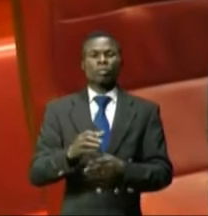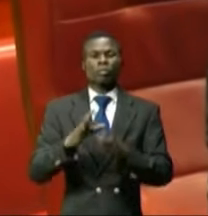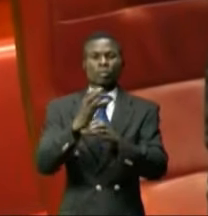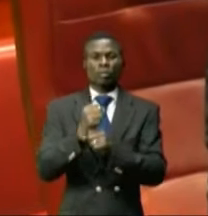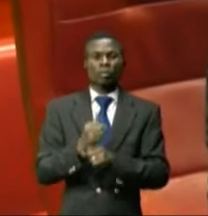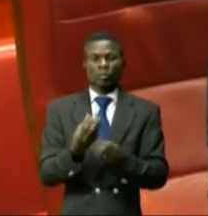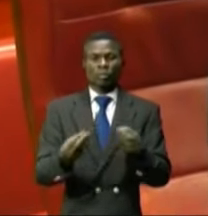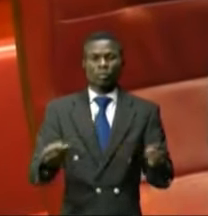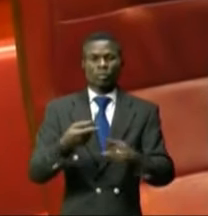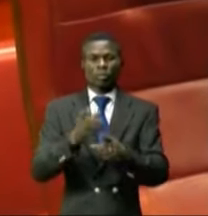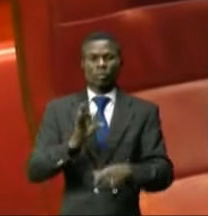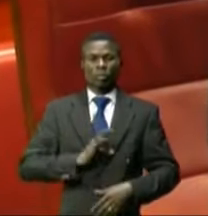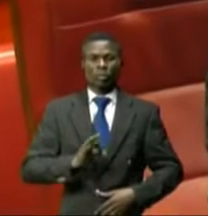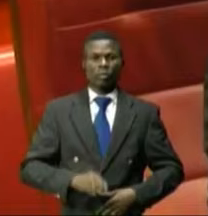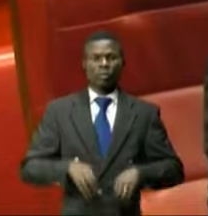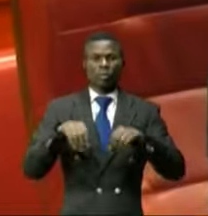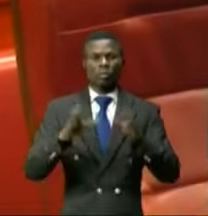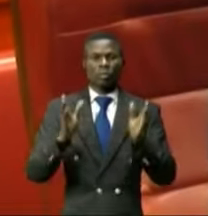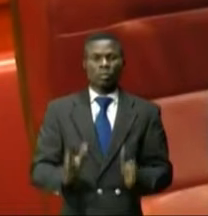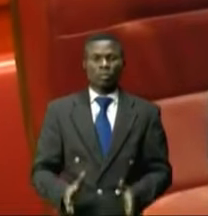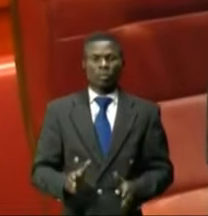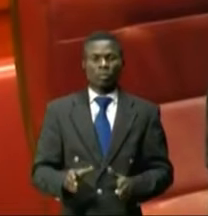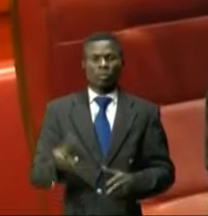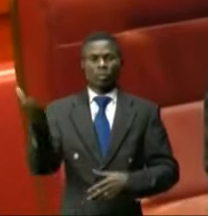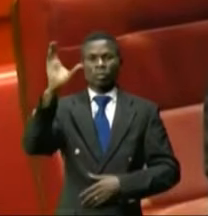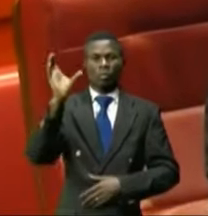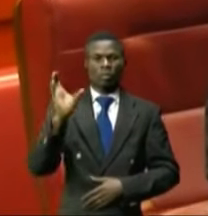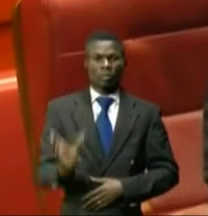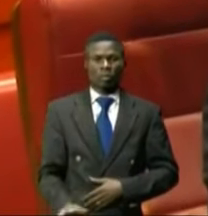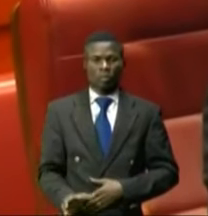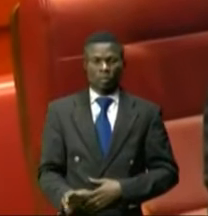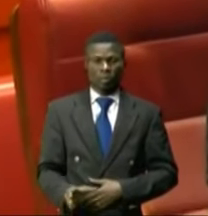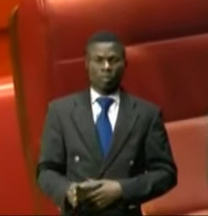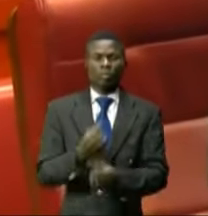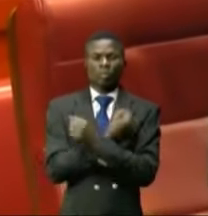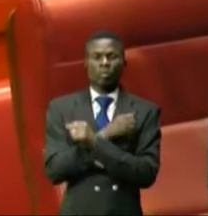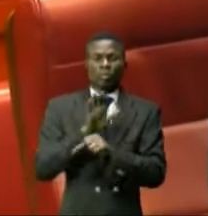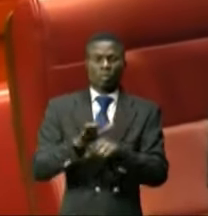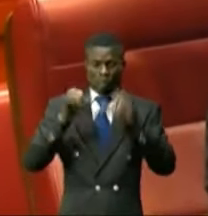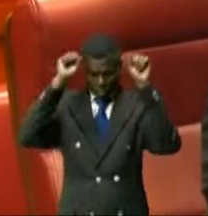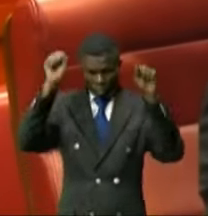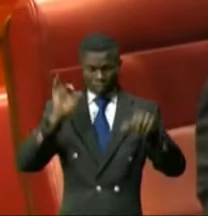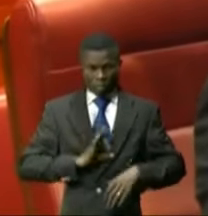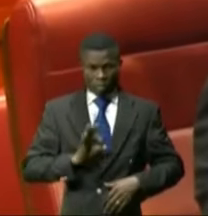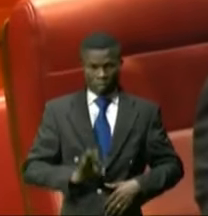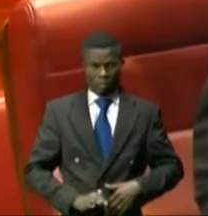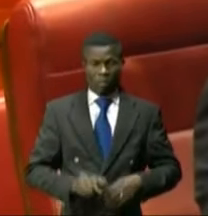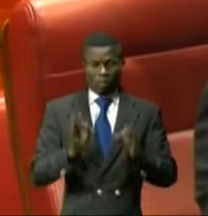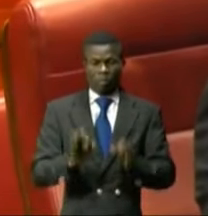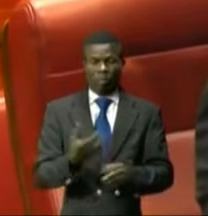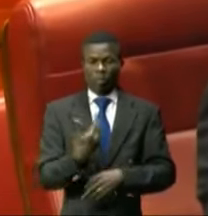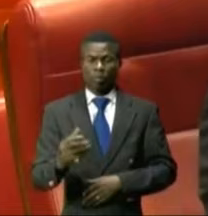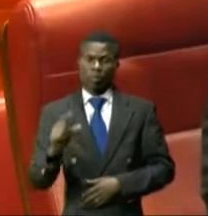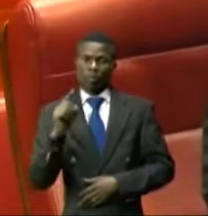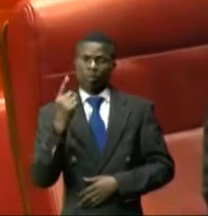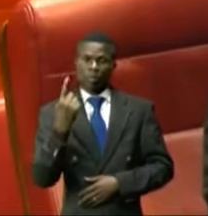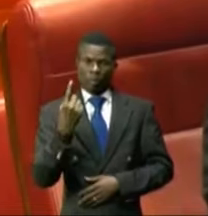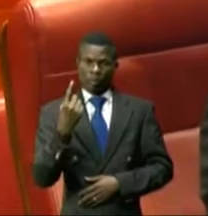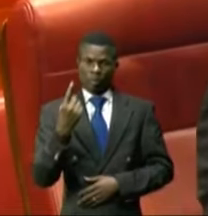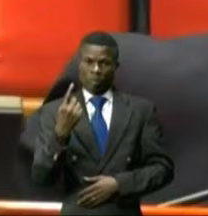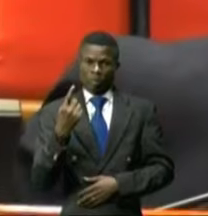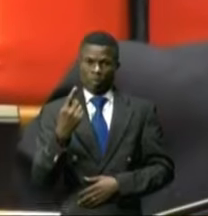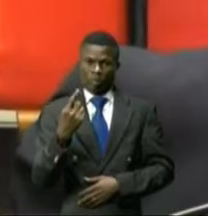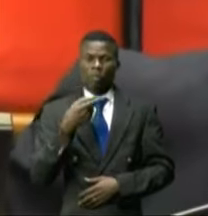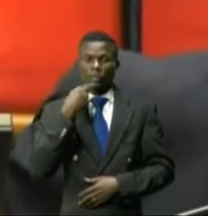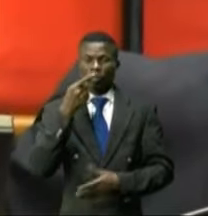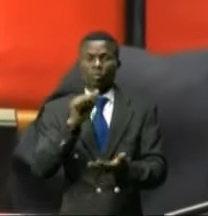puisque les Congolais, les Bakongo aiment bien le président Félix. Mais une chose, laissez-moi